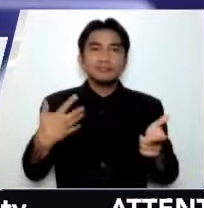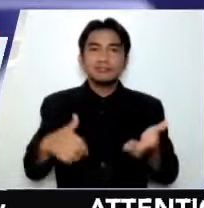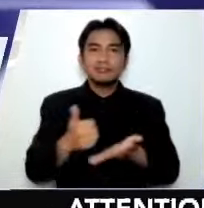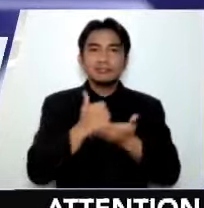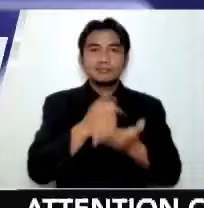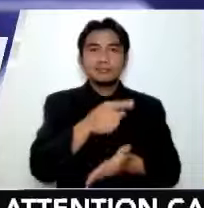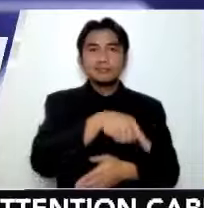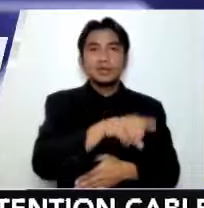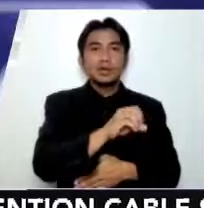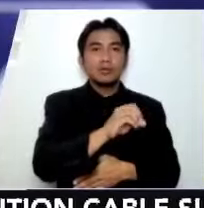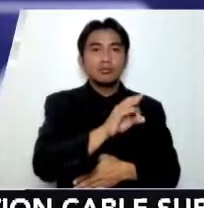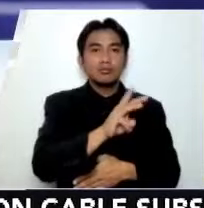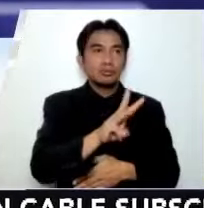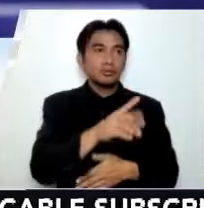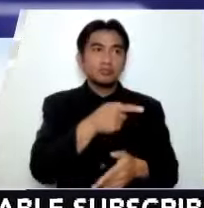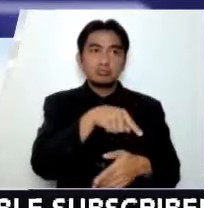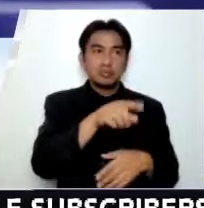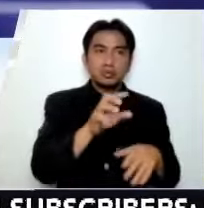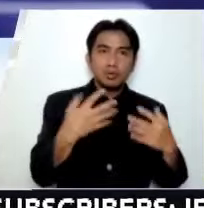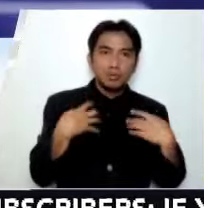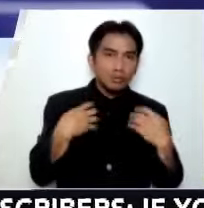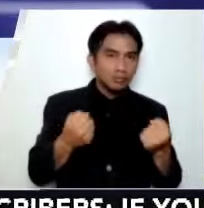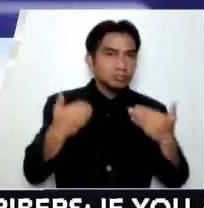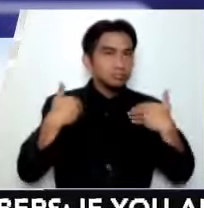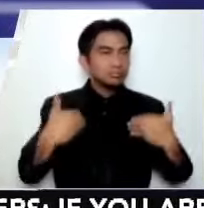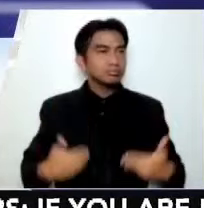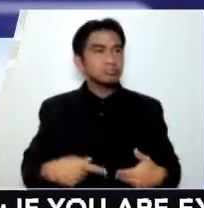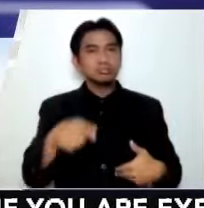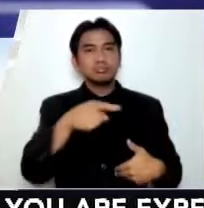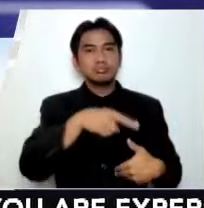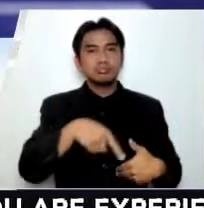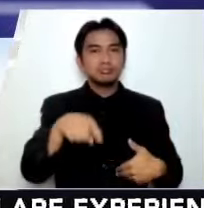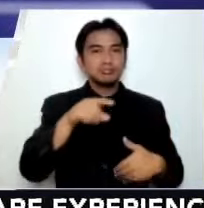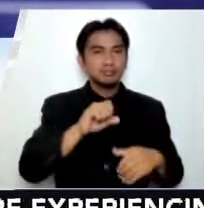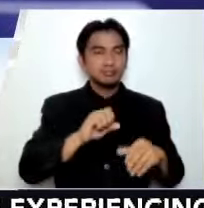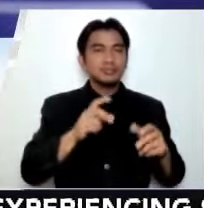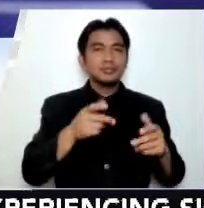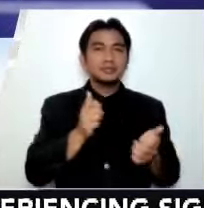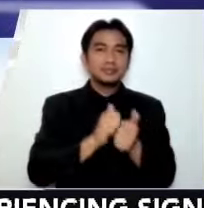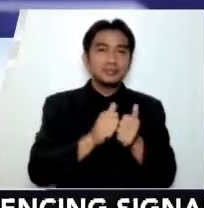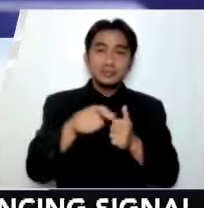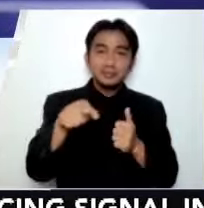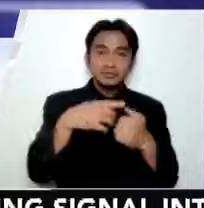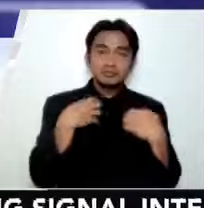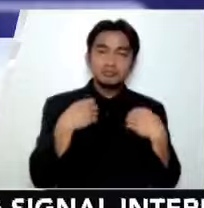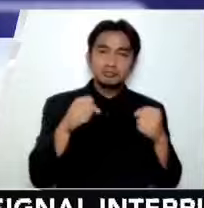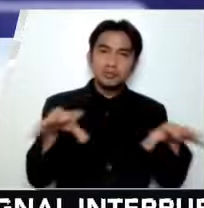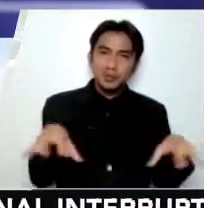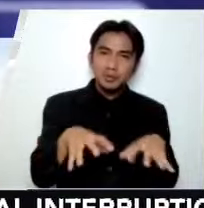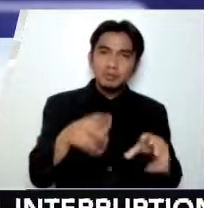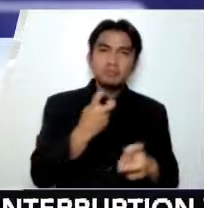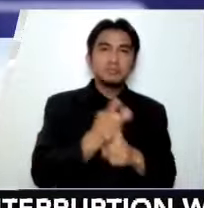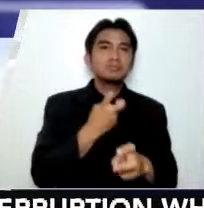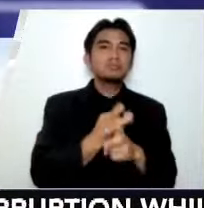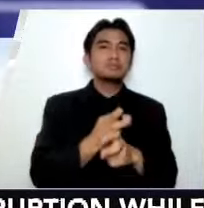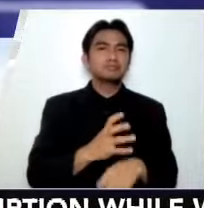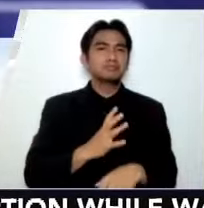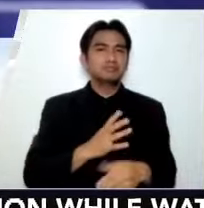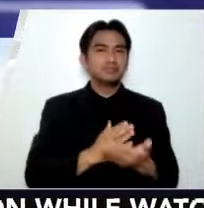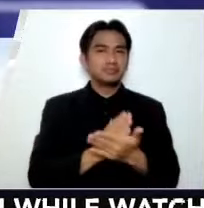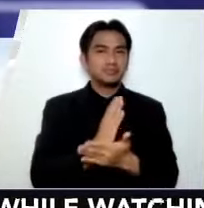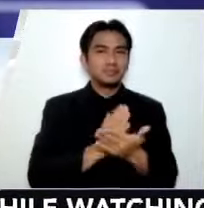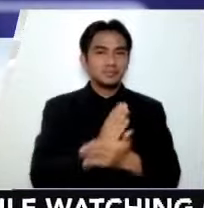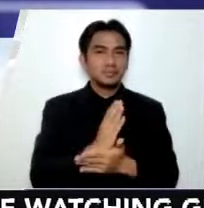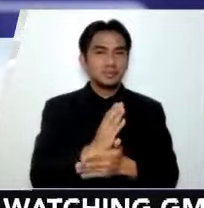habang matigas paang tuhod klaro pa ang mga vista niyo you can still work hard earn ah Hindi ho nabibili kung